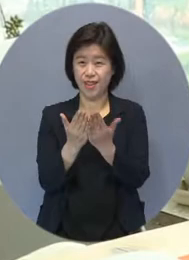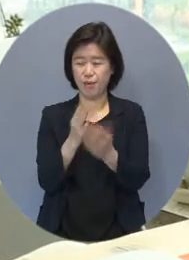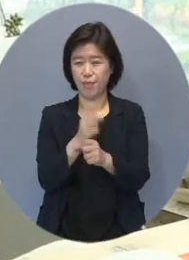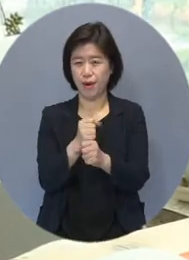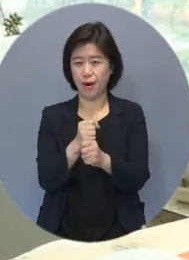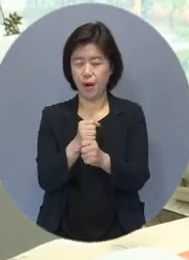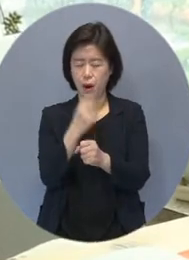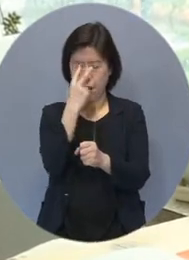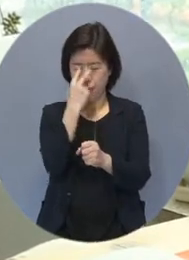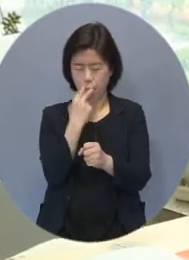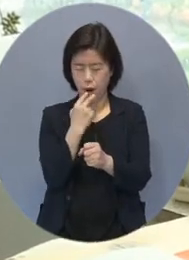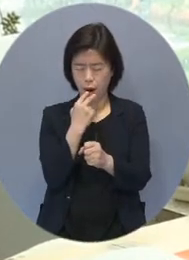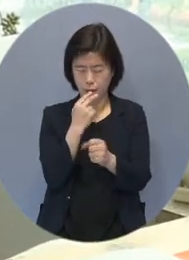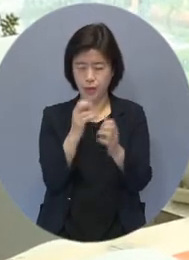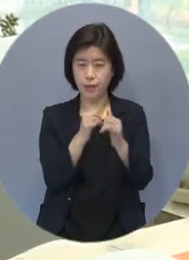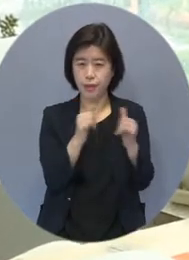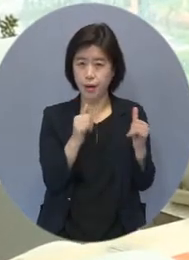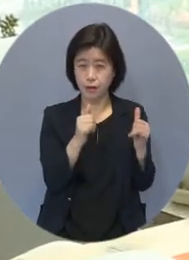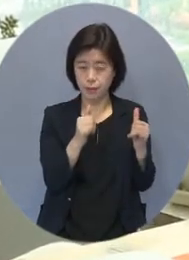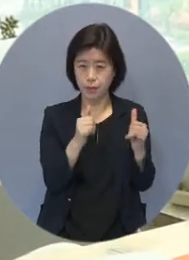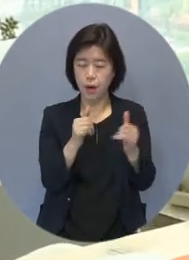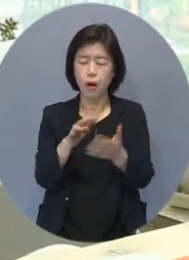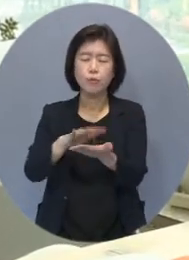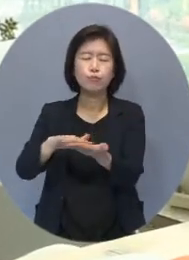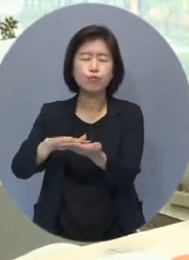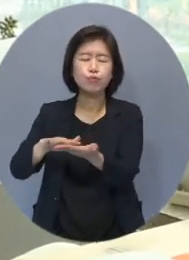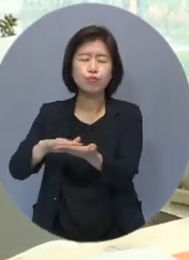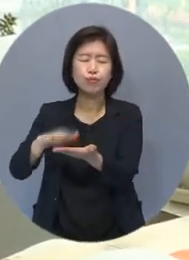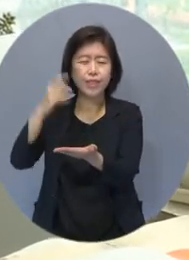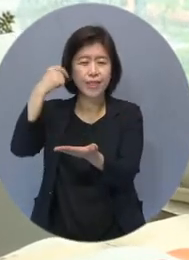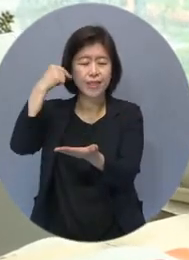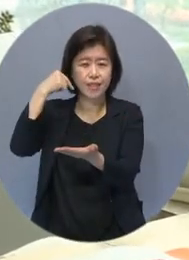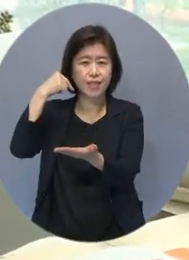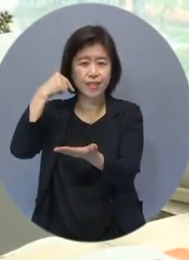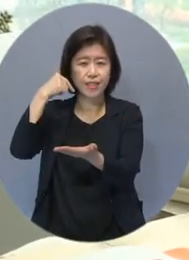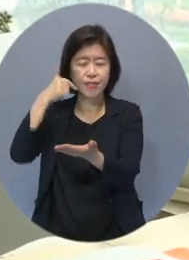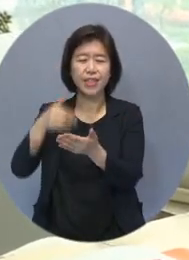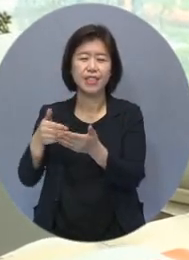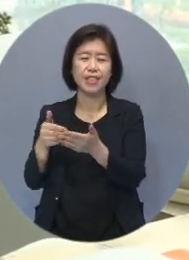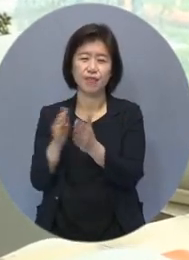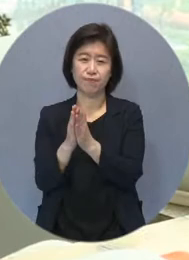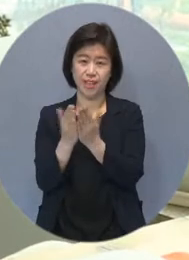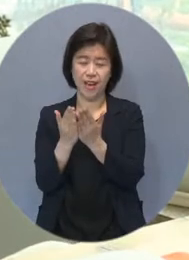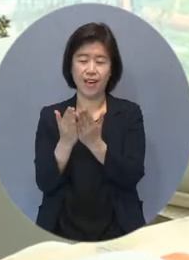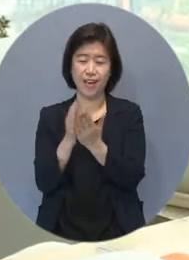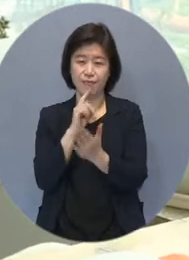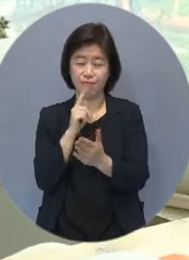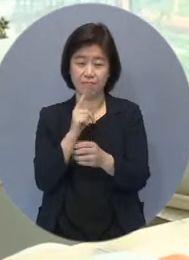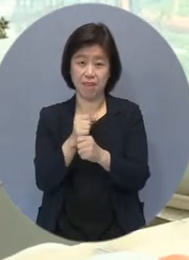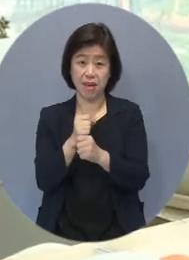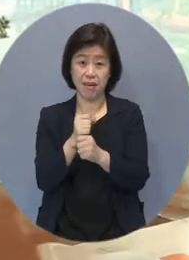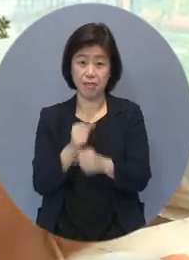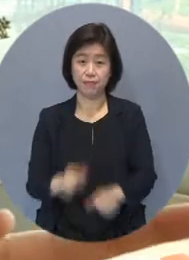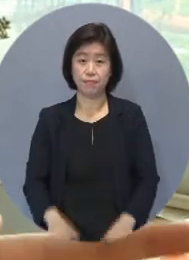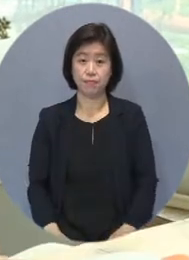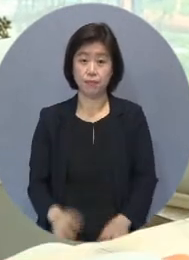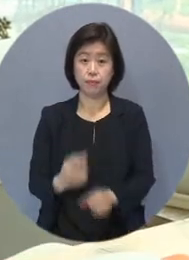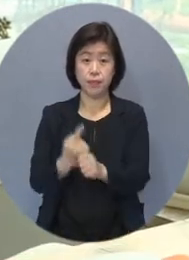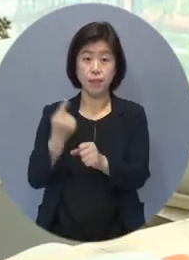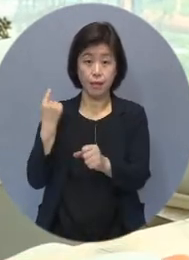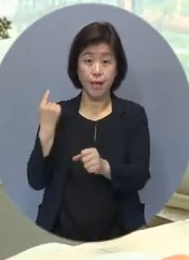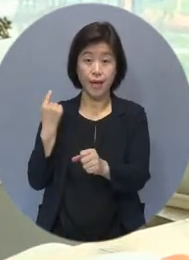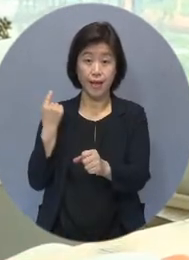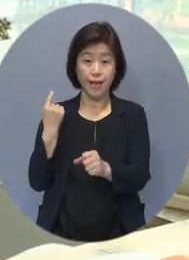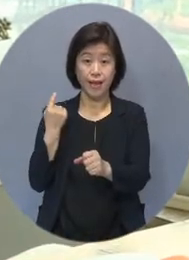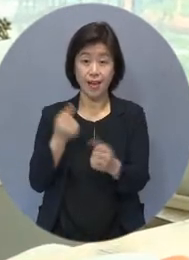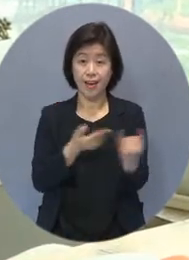보이지 않는 친구들이 만져서, 손으로 만져서 느껴서 볼 수 있는 그림 동화 책입니다. 그래서 작년에